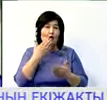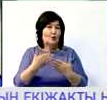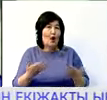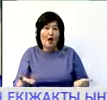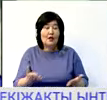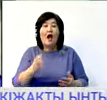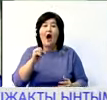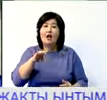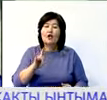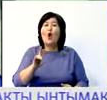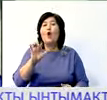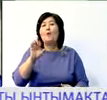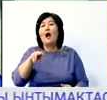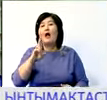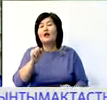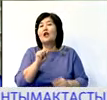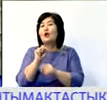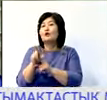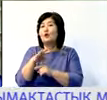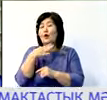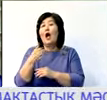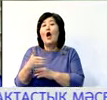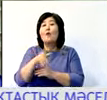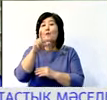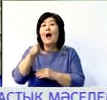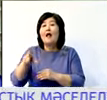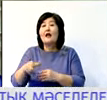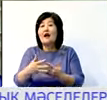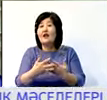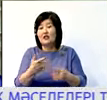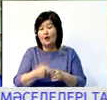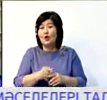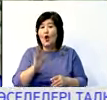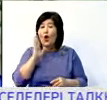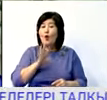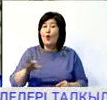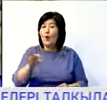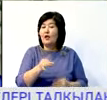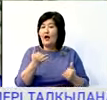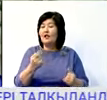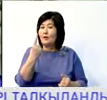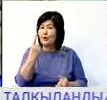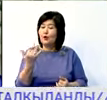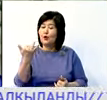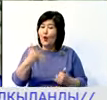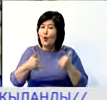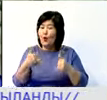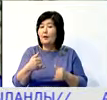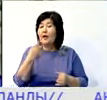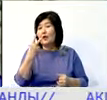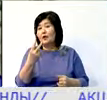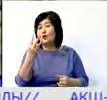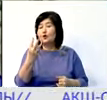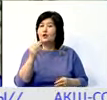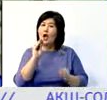Атырау, Балқаштан да тапсырыстар түсіп жатыр екен. Балықшылар бұл жерде алатыны. Сосын жаңа көлге арналған қайық бар. Бір күн құямыз, екінші күн аламыз, үшінші